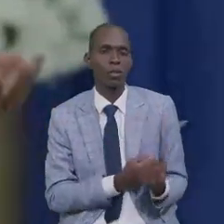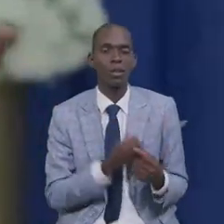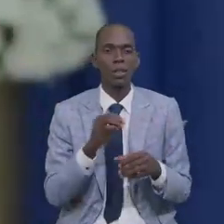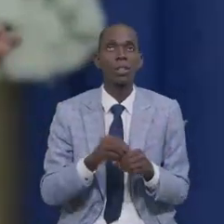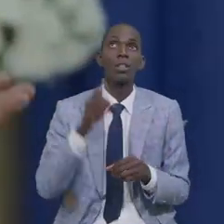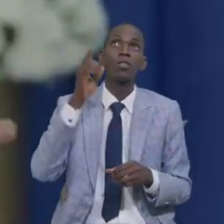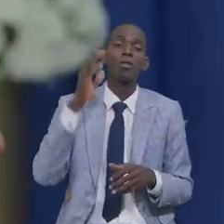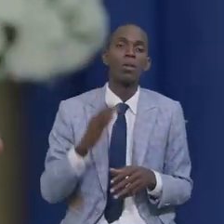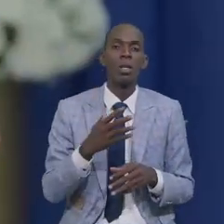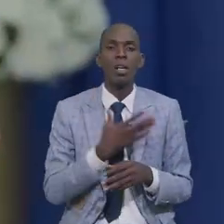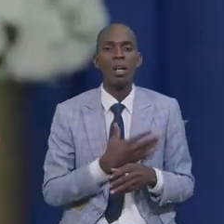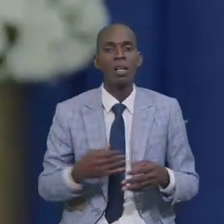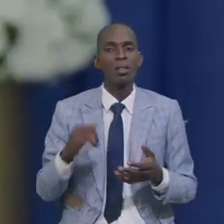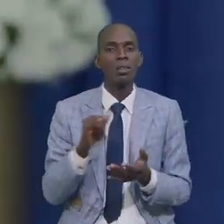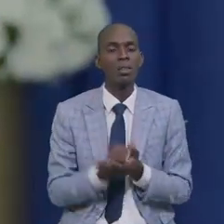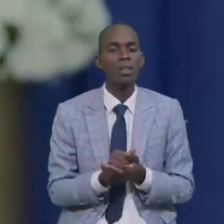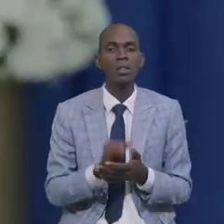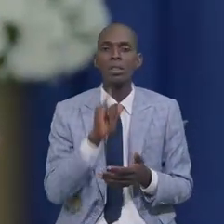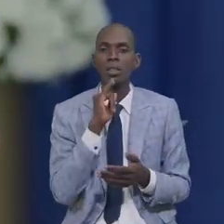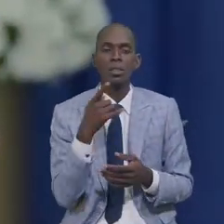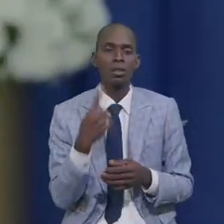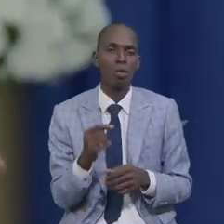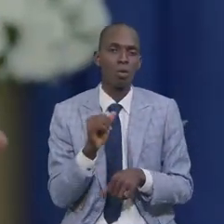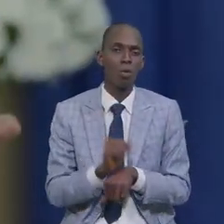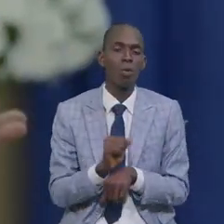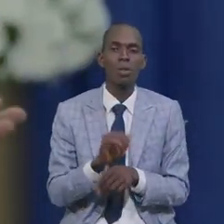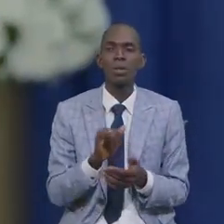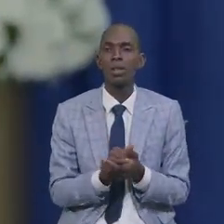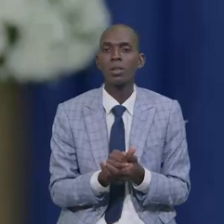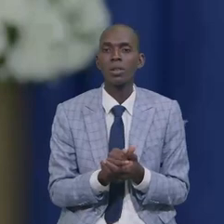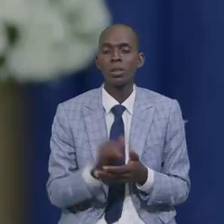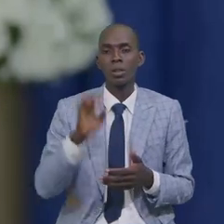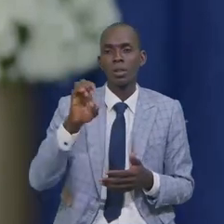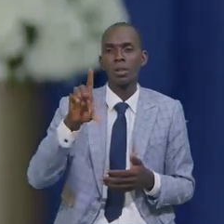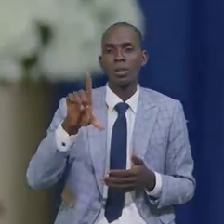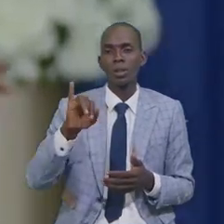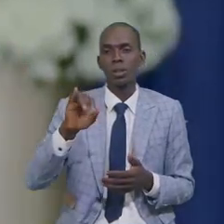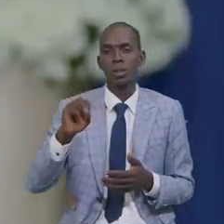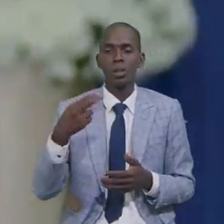Il va restaurer leur confiance en Dieu. Et avec la commission